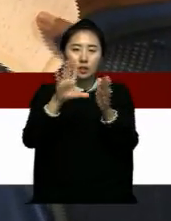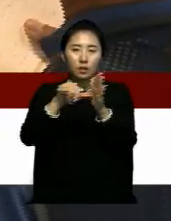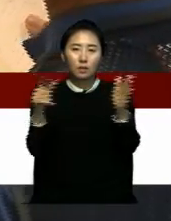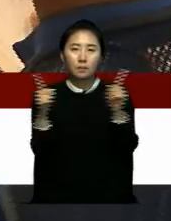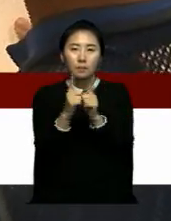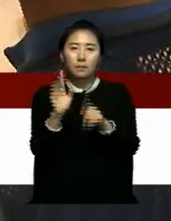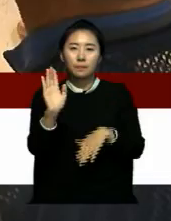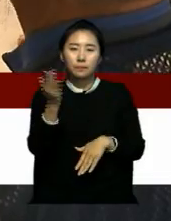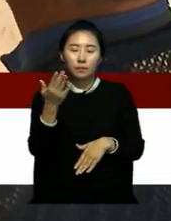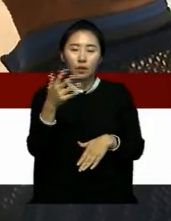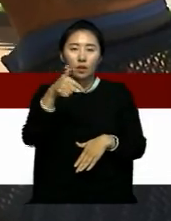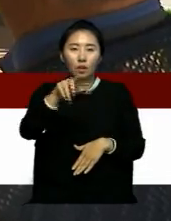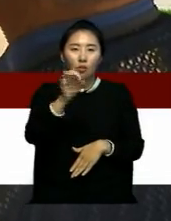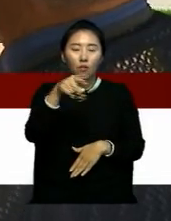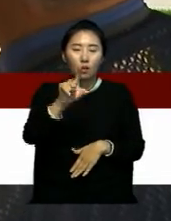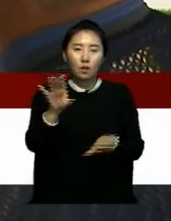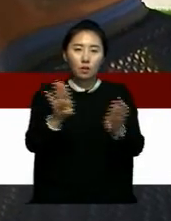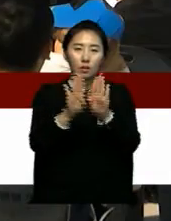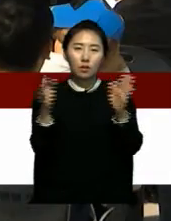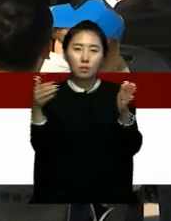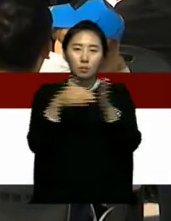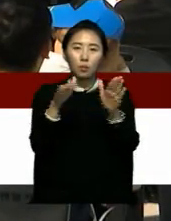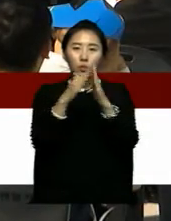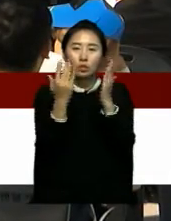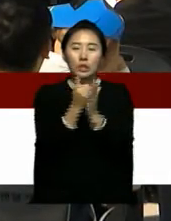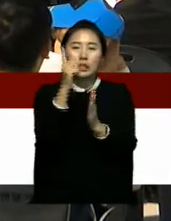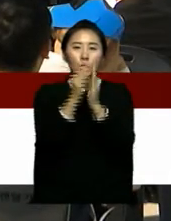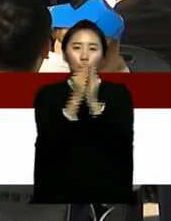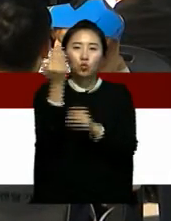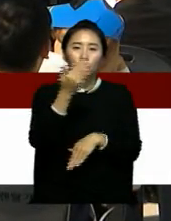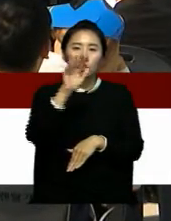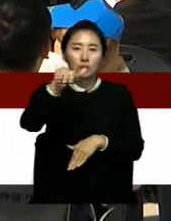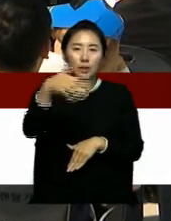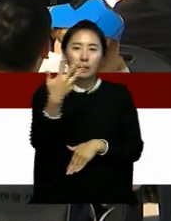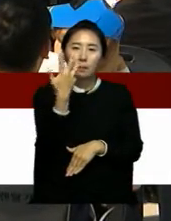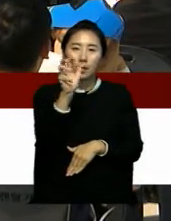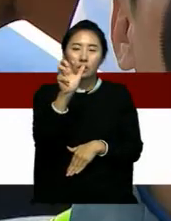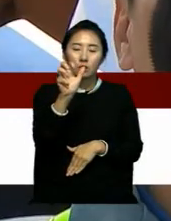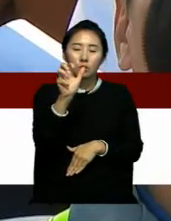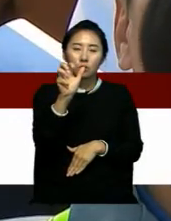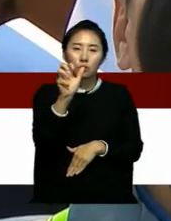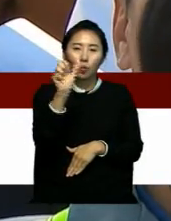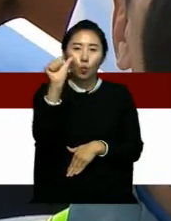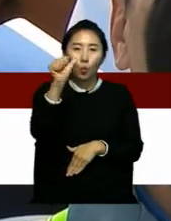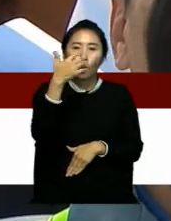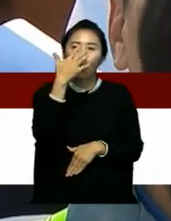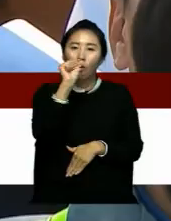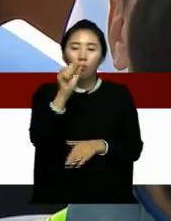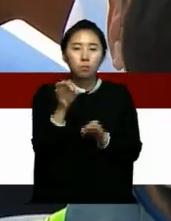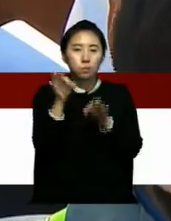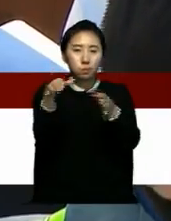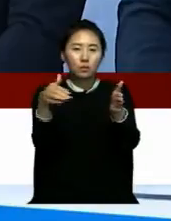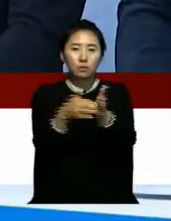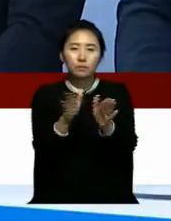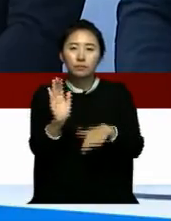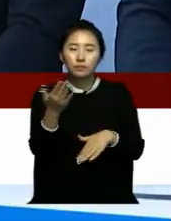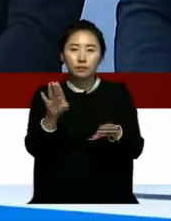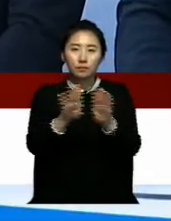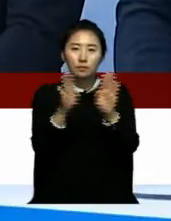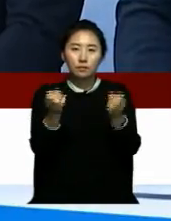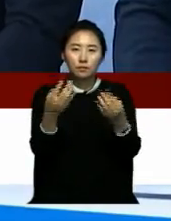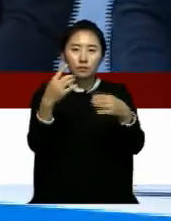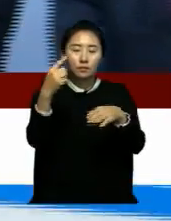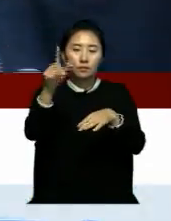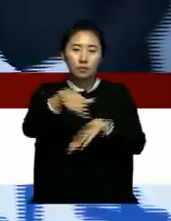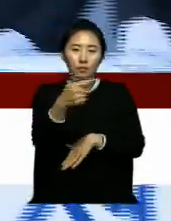됐습니다. 경강선 개통까지는 모두 1조 9,485억 원이 투입이 됐습니다. 경강선 개통식은